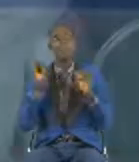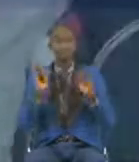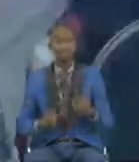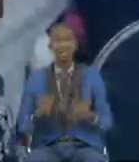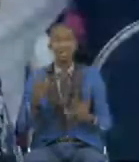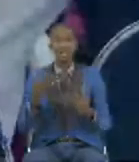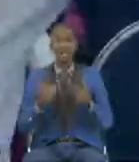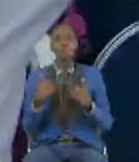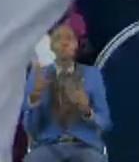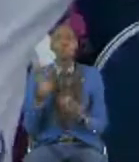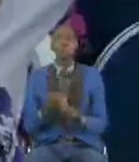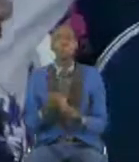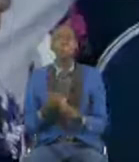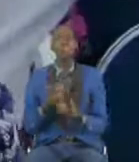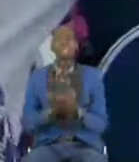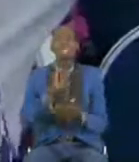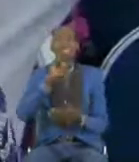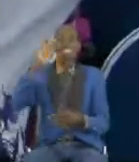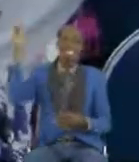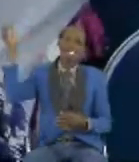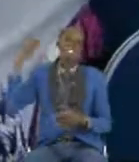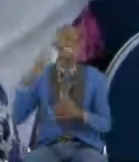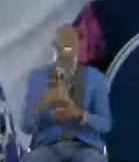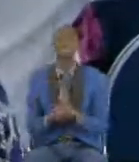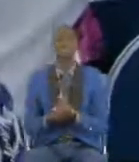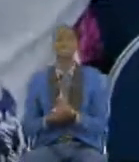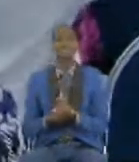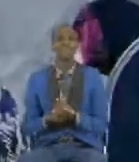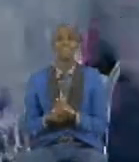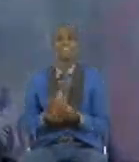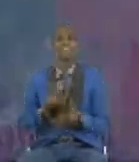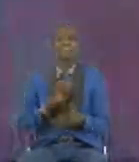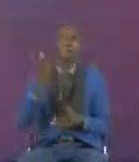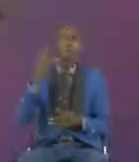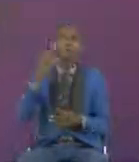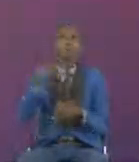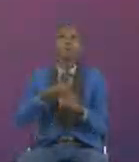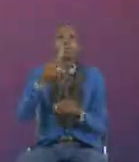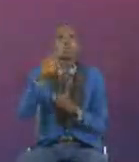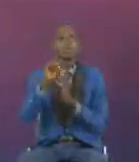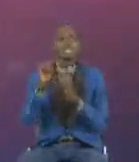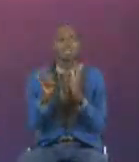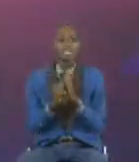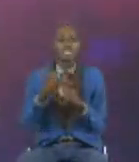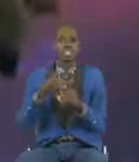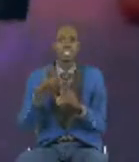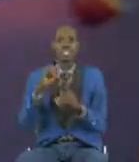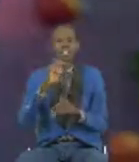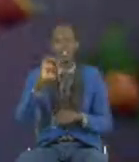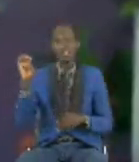plus. Ça, c'est la grâce. J'étais dans un état à